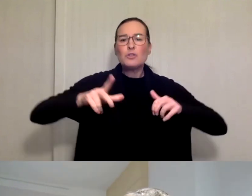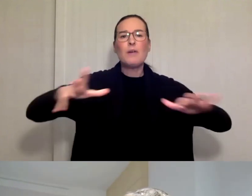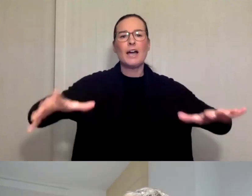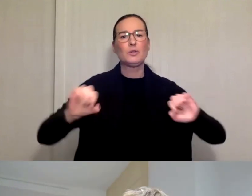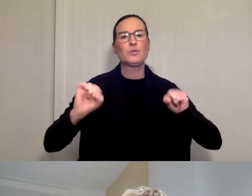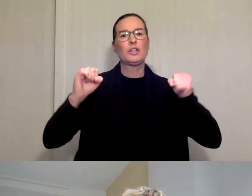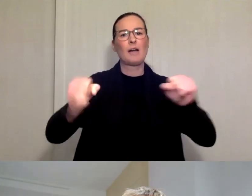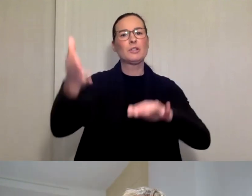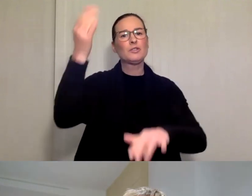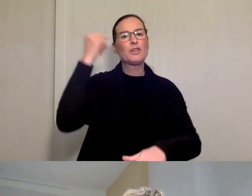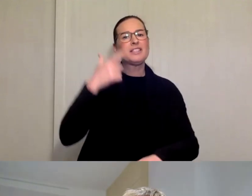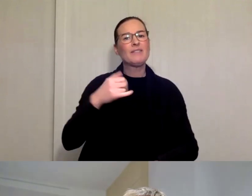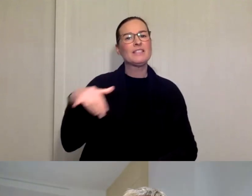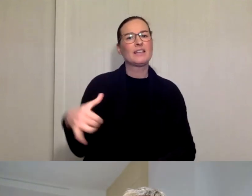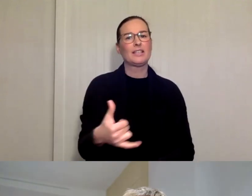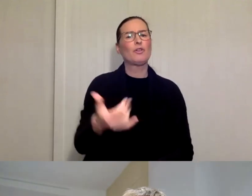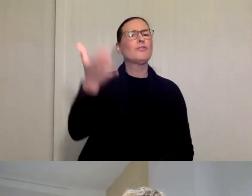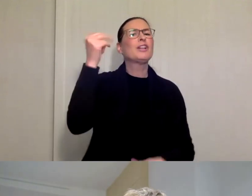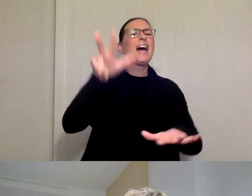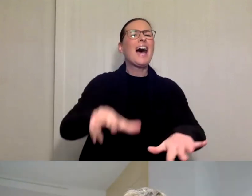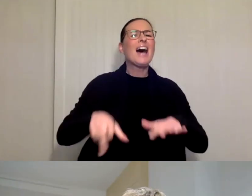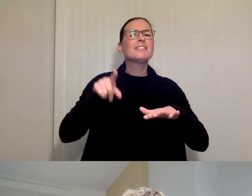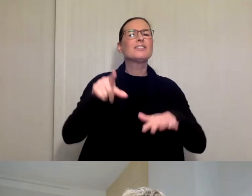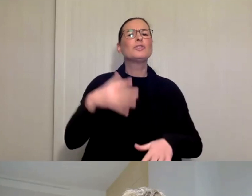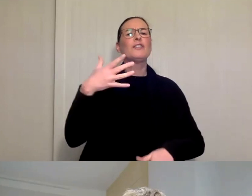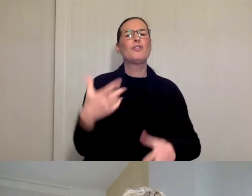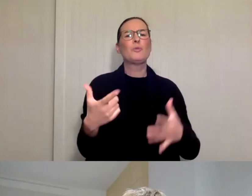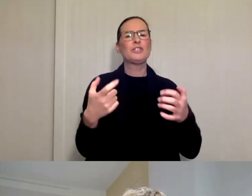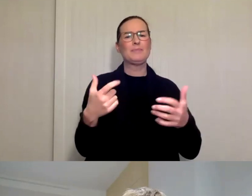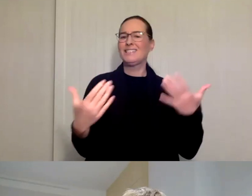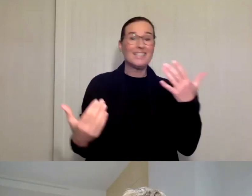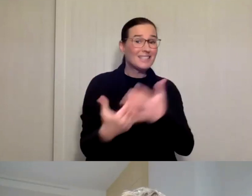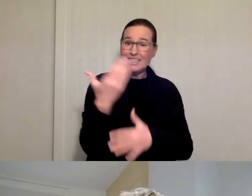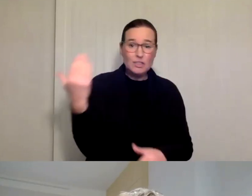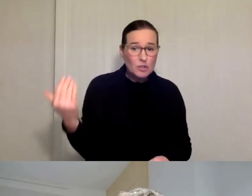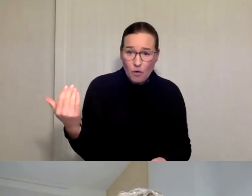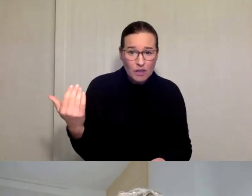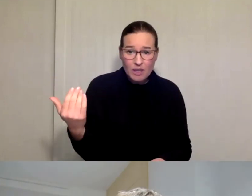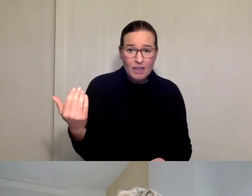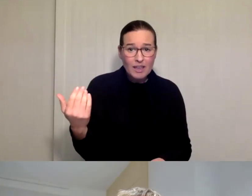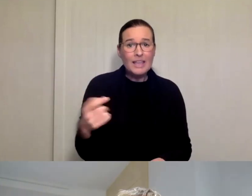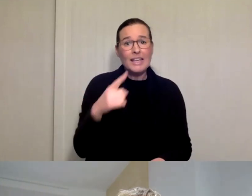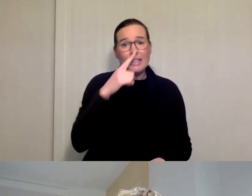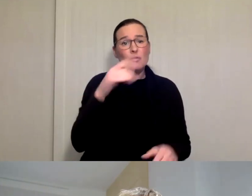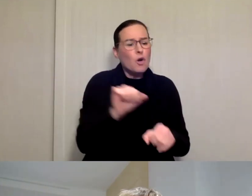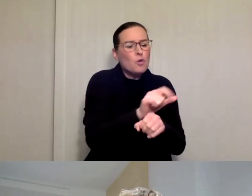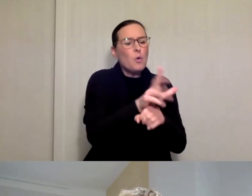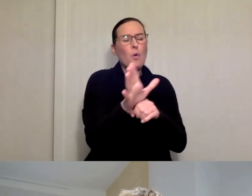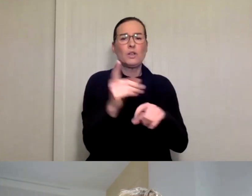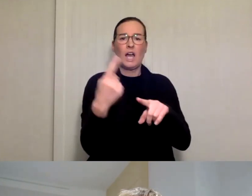sogar von 1875. Das ist keine neue Physik, die ich da mache. Ich mache einfach nur die Zahlen von Corona da rein.